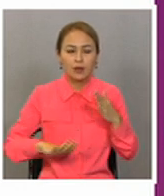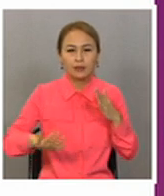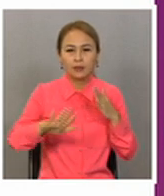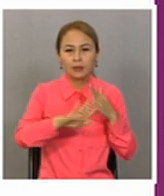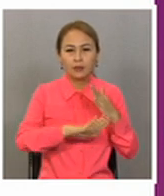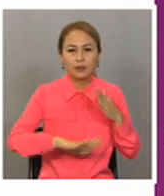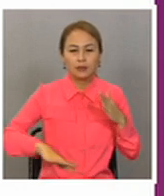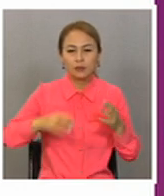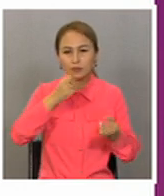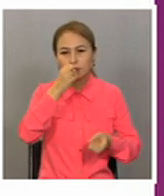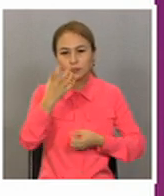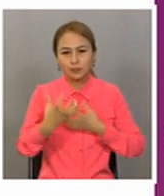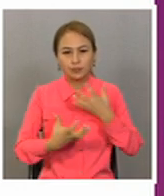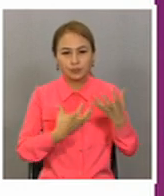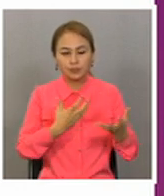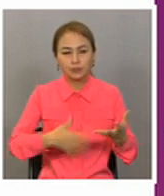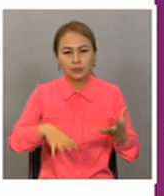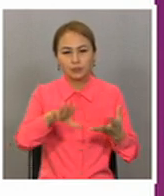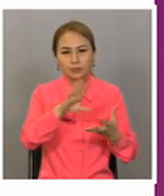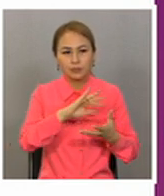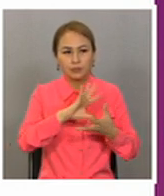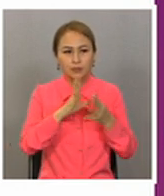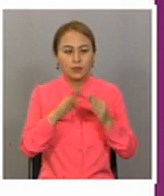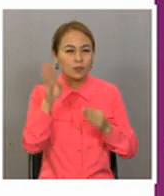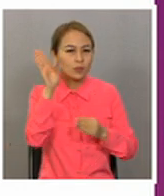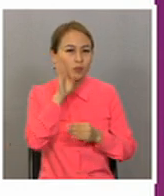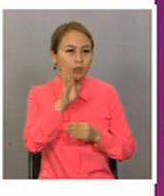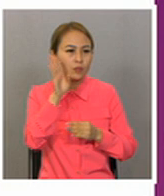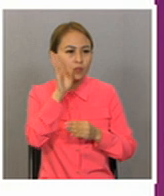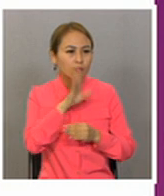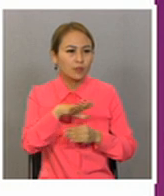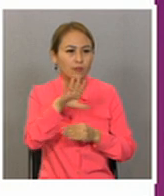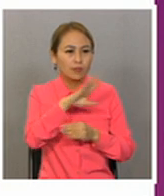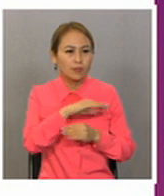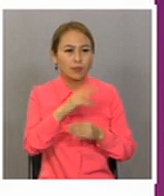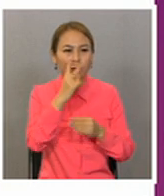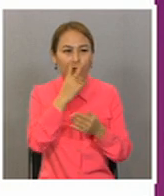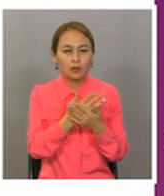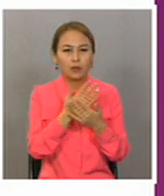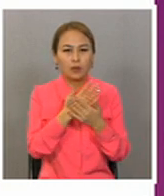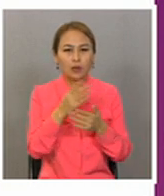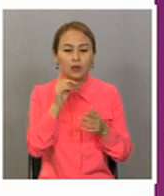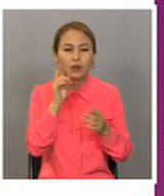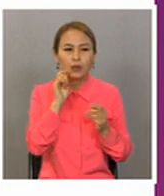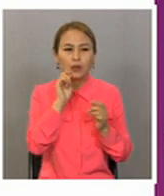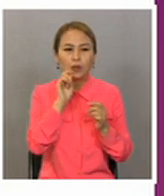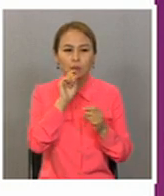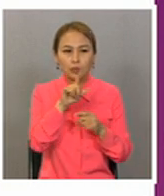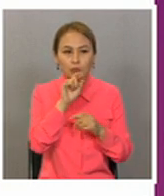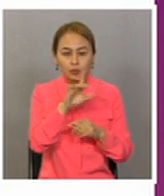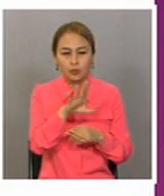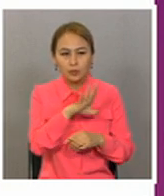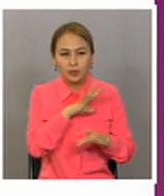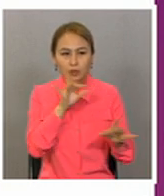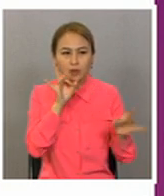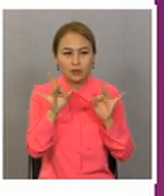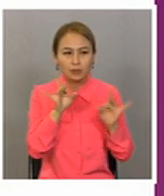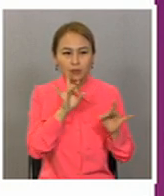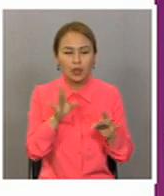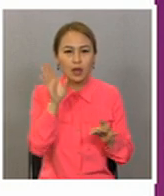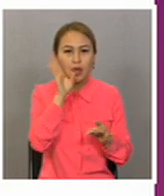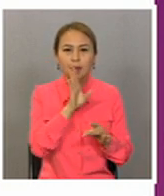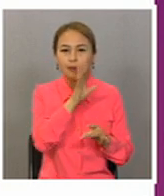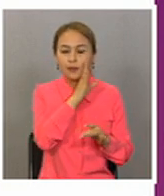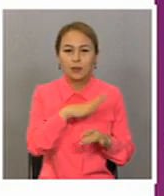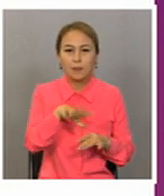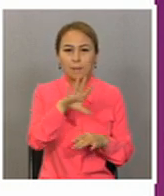көгал, оны қақ жарып аққан су, бақта сайраған бұлбұл бейнеленіпті. Әйел бар